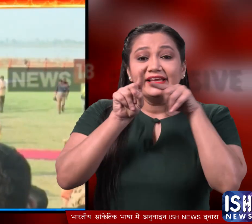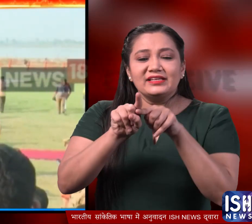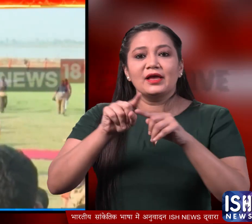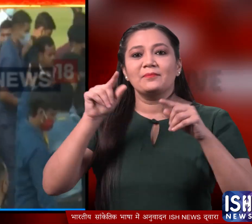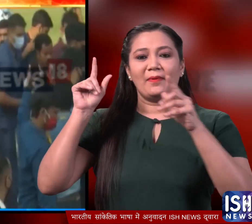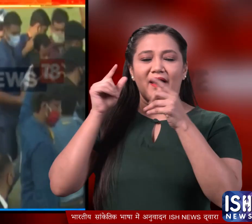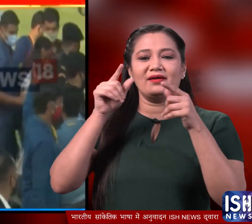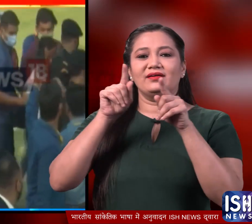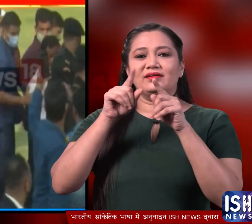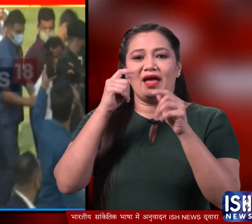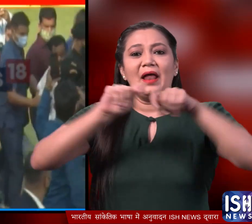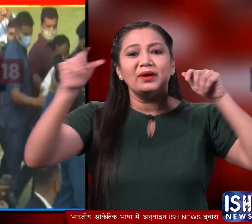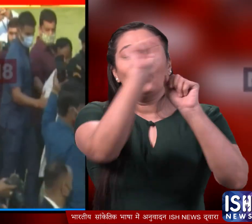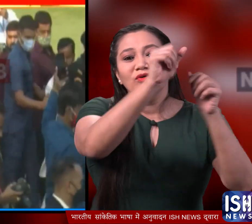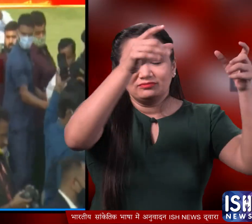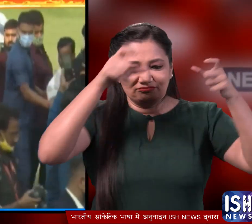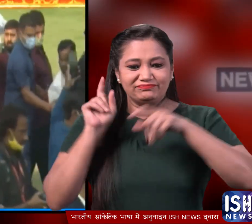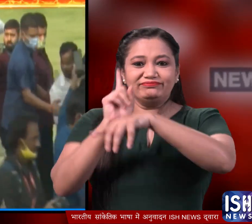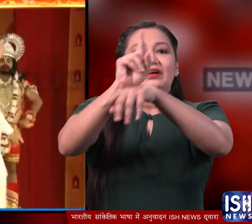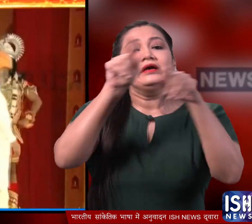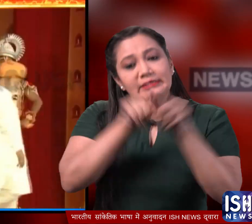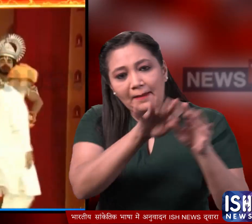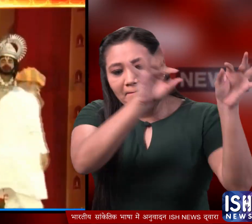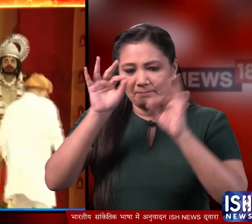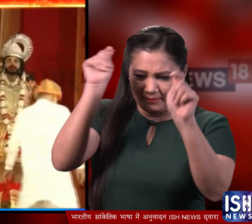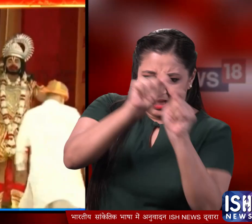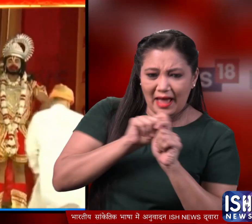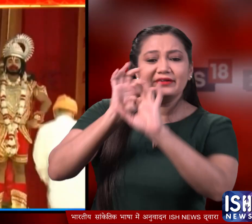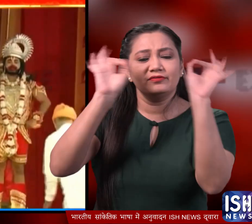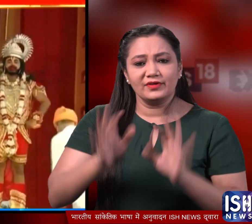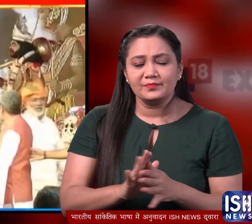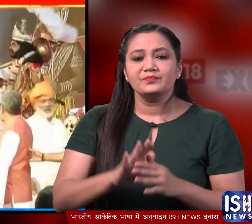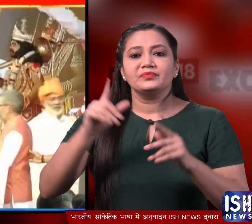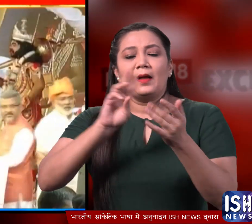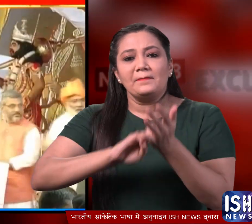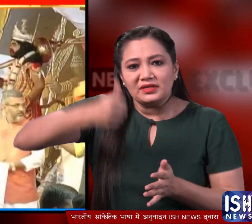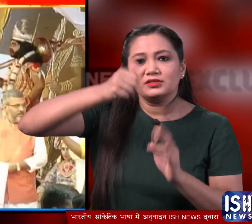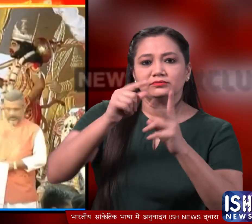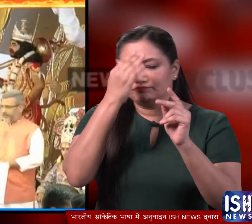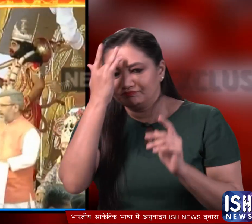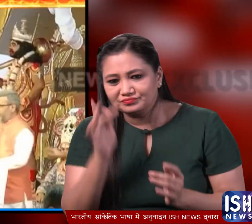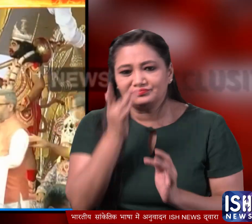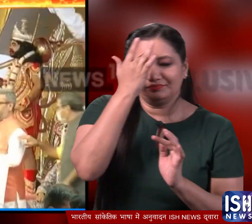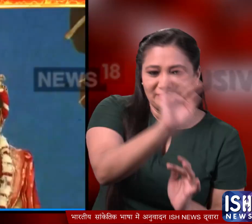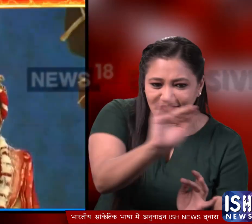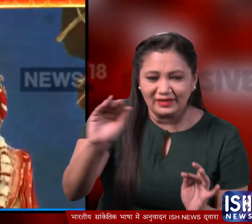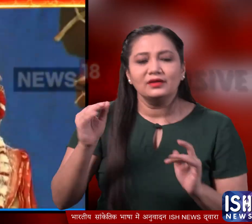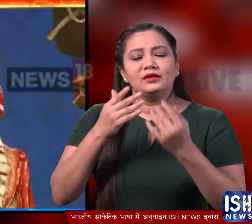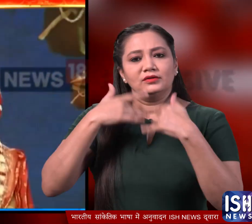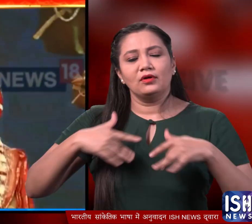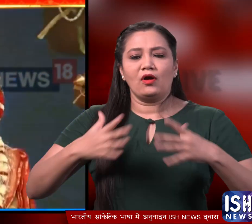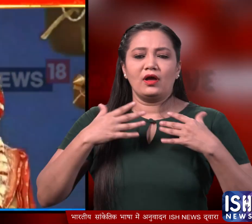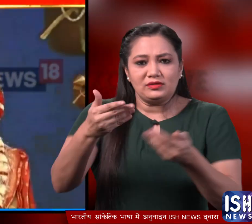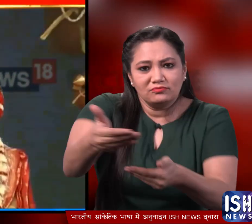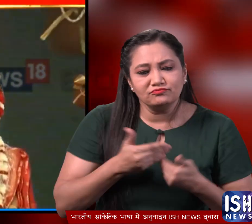رامان والے پشپک ویمان کی طرح ایوڈھیا میں اتارا گیا منچ پر ان کلاکاروں کا نیتاؤں نے تلک کا ربینندن کیا یوپی